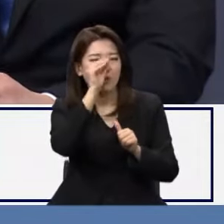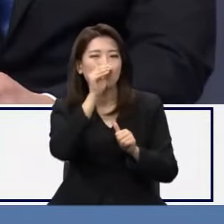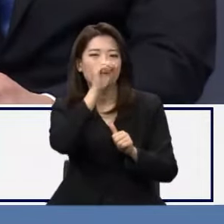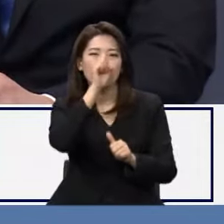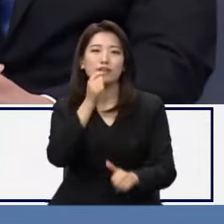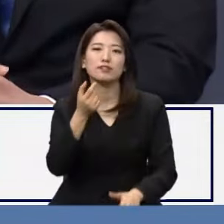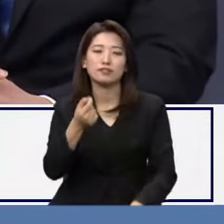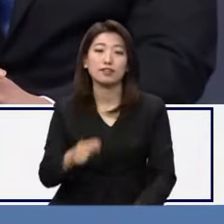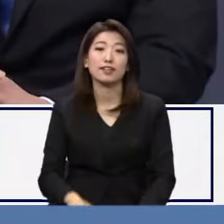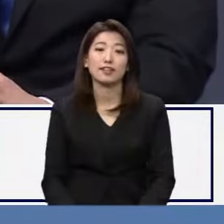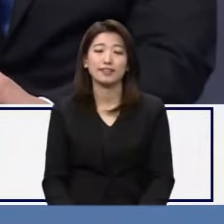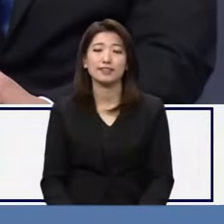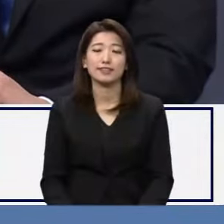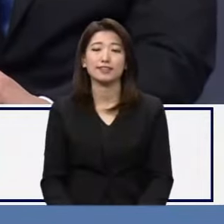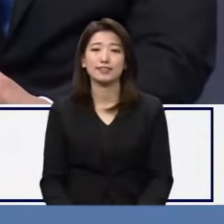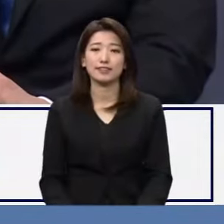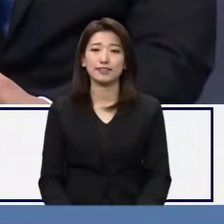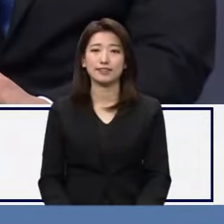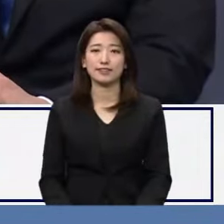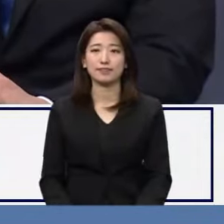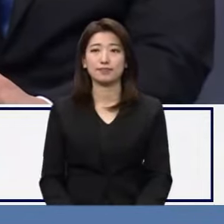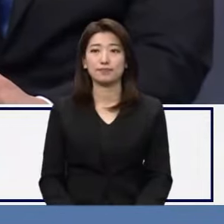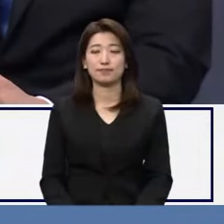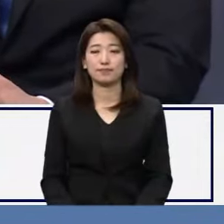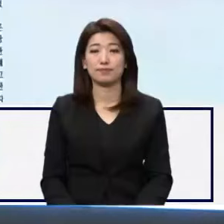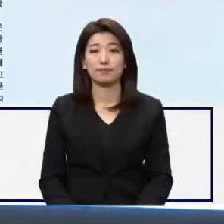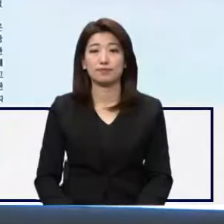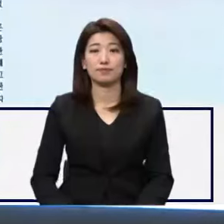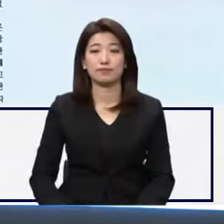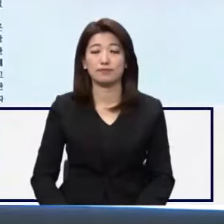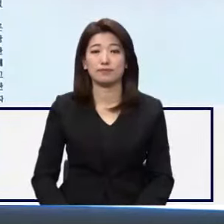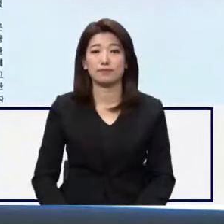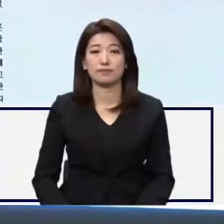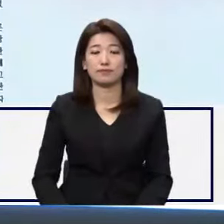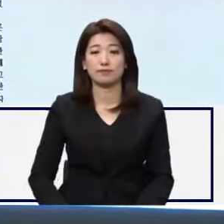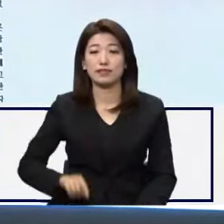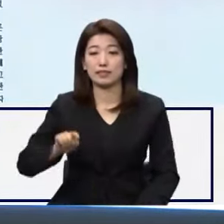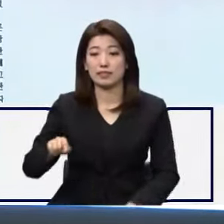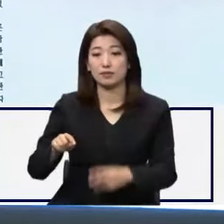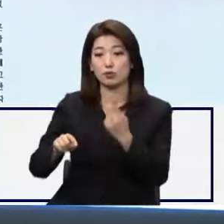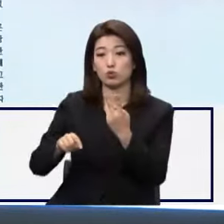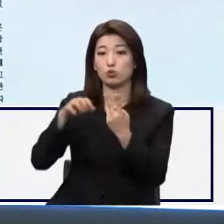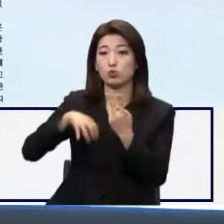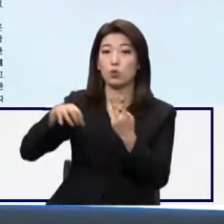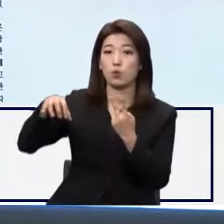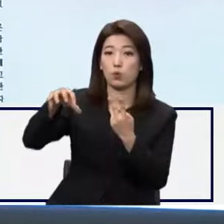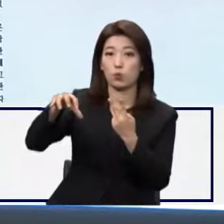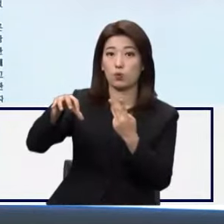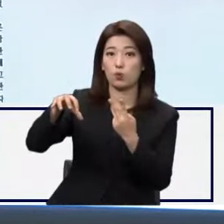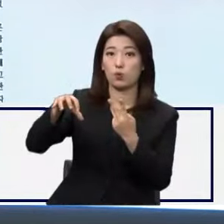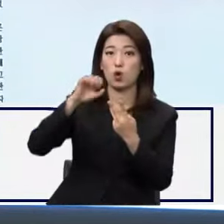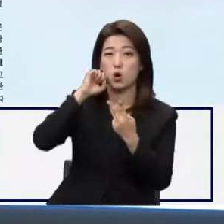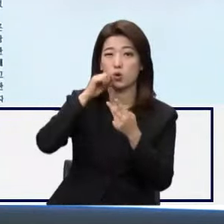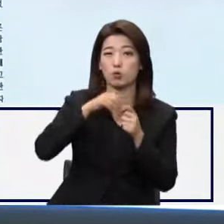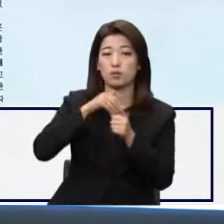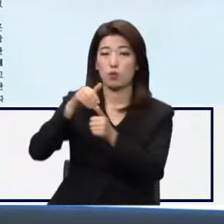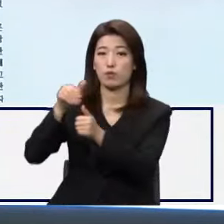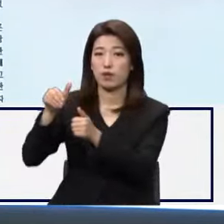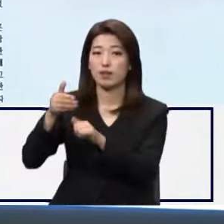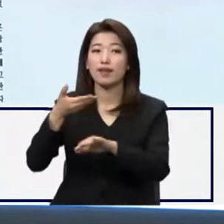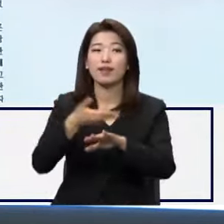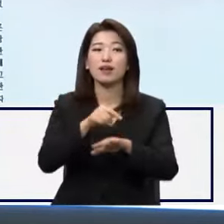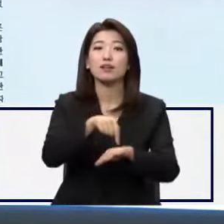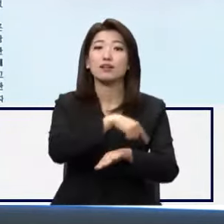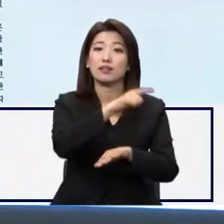도전지수 좋겠다 그런 생각 갖고 있습니다네 좀 더 요게 끝이 아니라 요게 시작으로 계속되면 좋겠다라는 말씀해 주는데 그